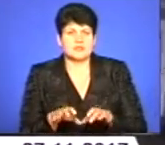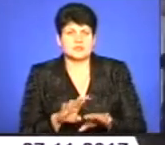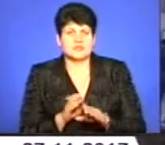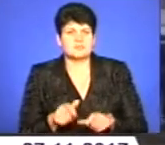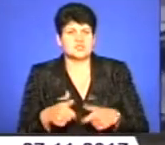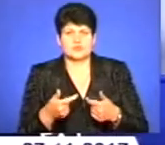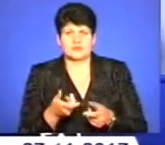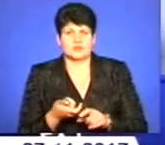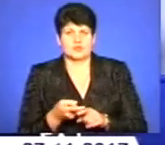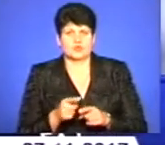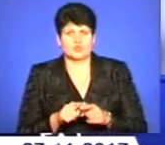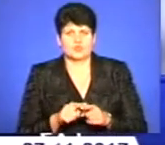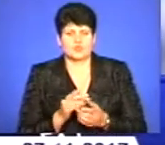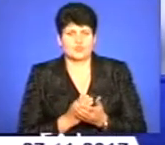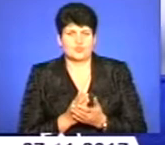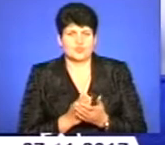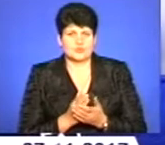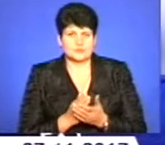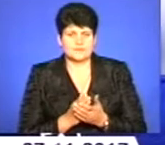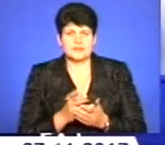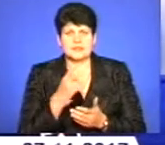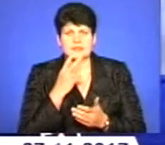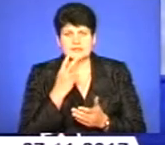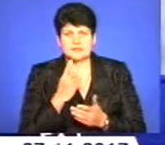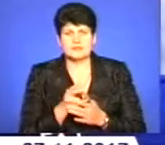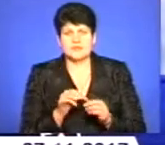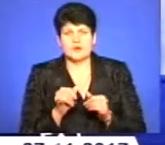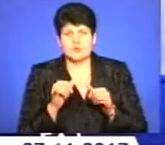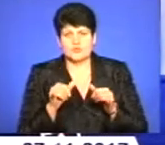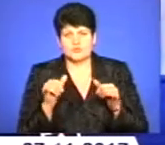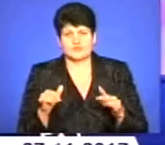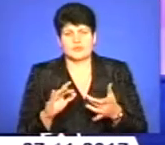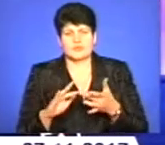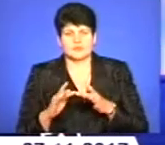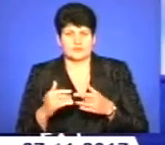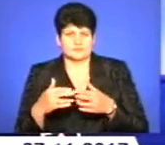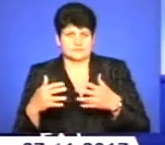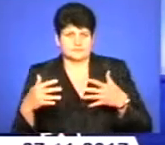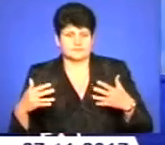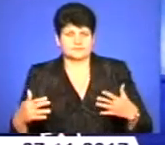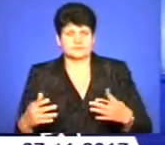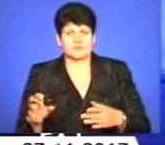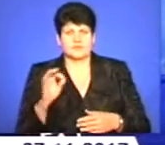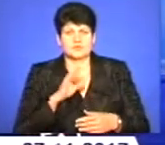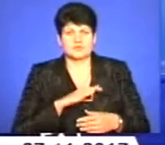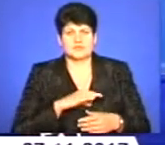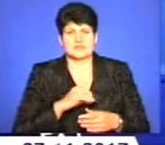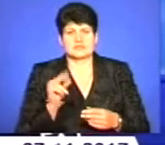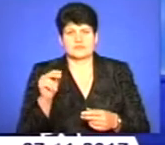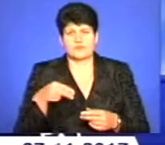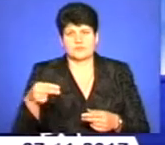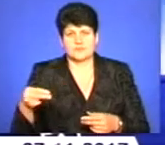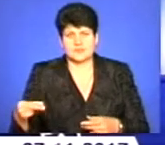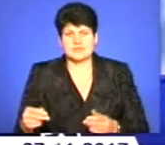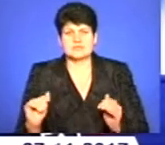цю послугу. Зважаючи на розвиток електронних каналів комунікації, розповсюдження використання цифрового підпису,